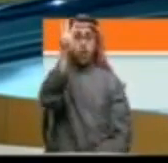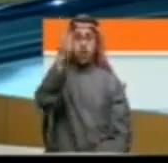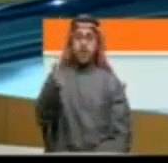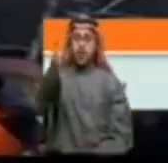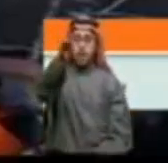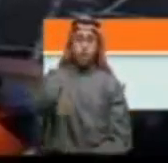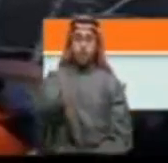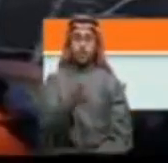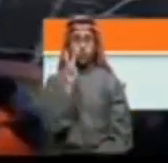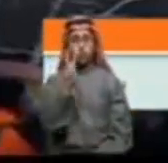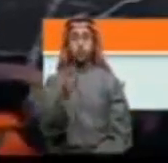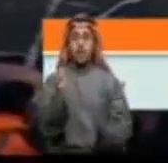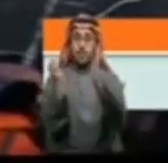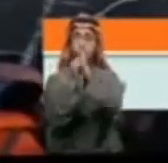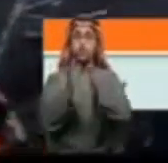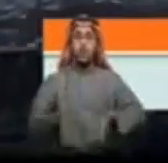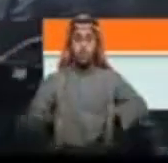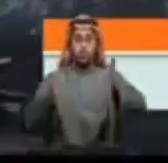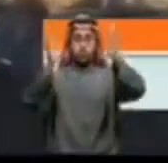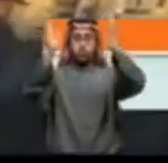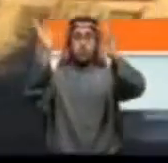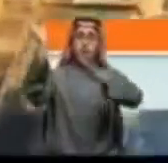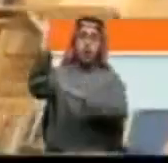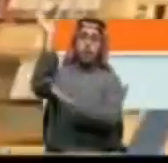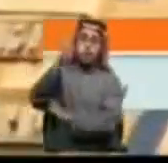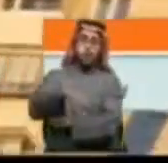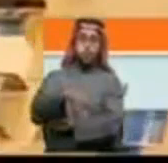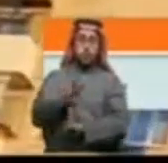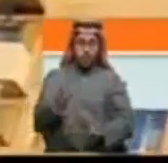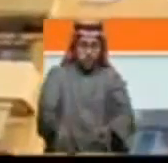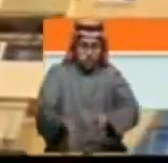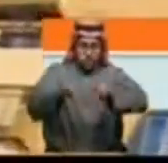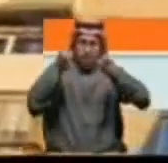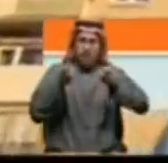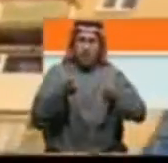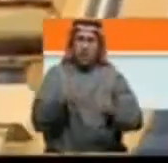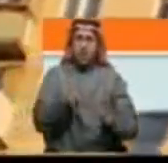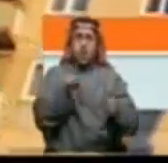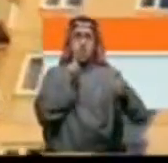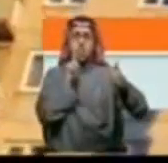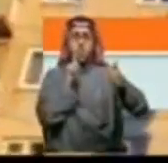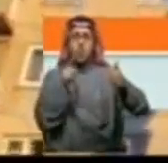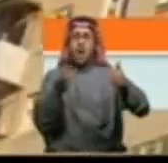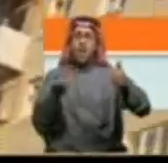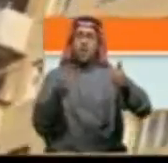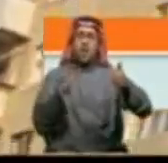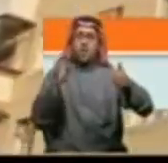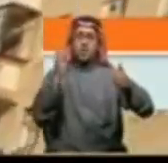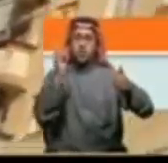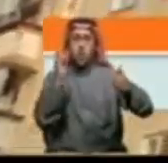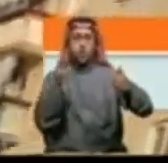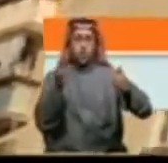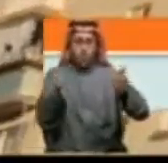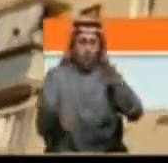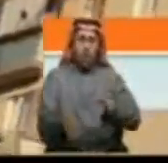قتيلا. وأوضحت السلطات المحلية أنه تم انتشال جثة رجل وامرأة من تحت الأنقاض، إضافة